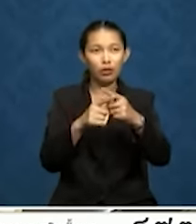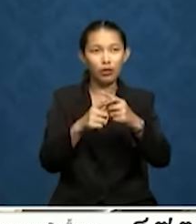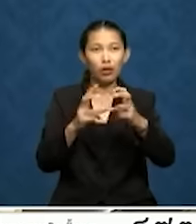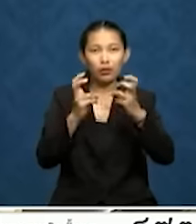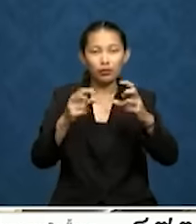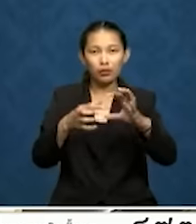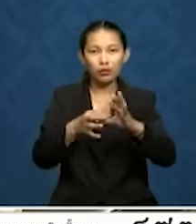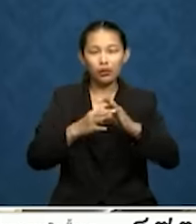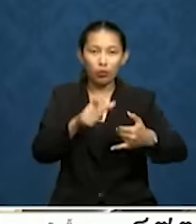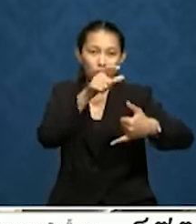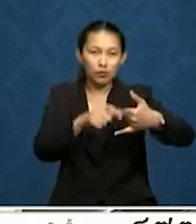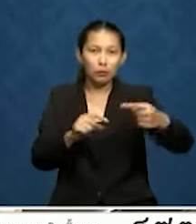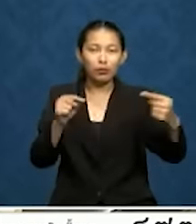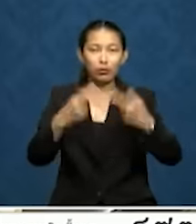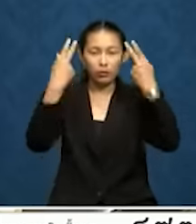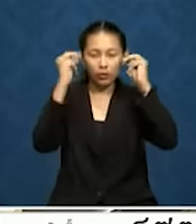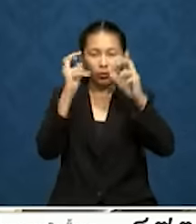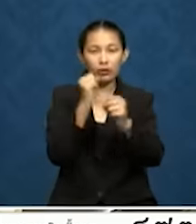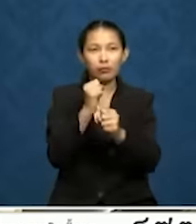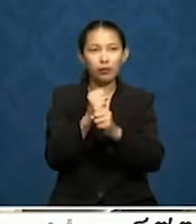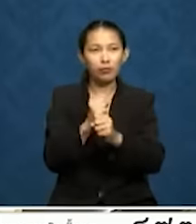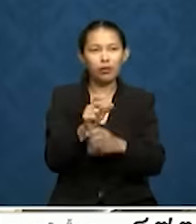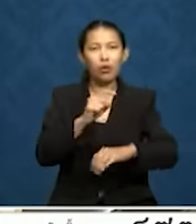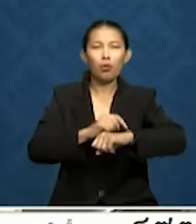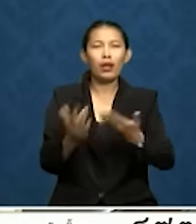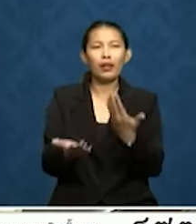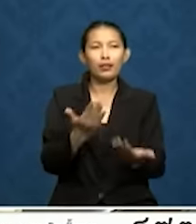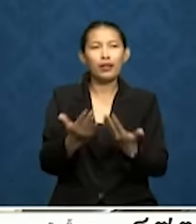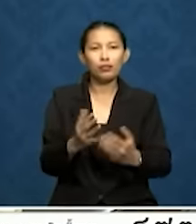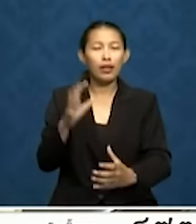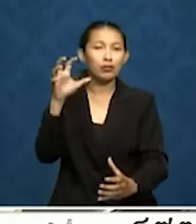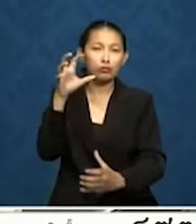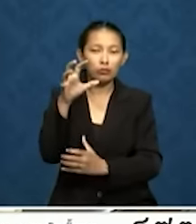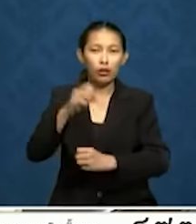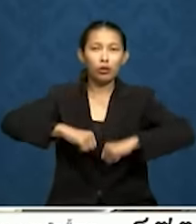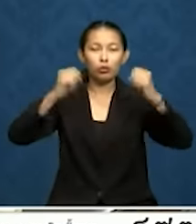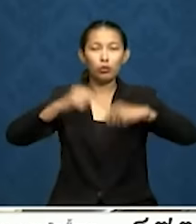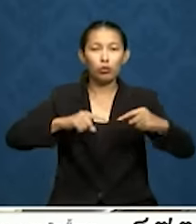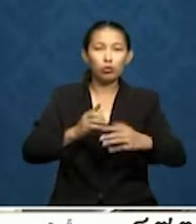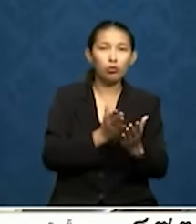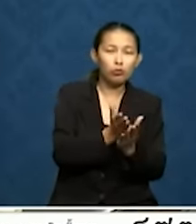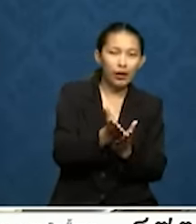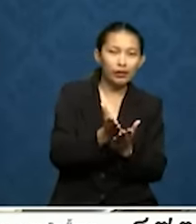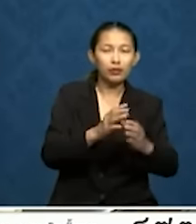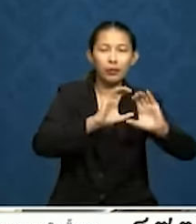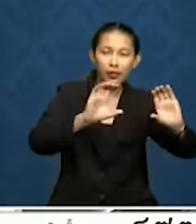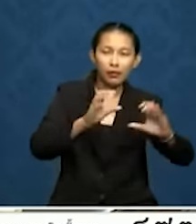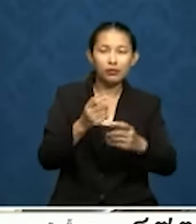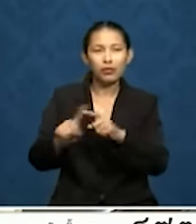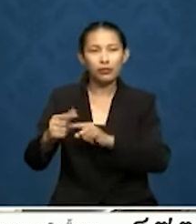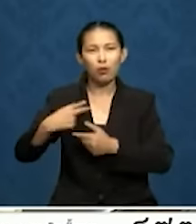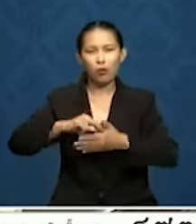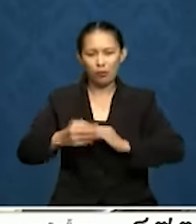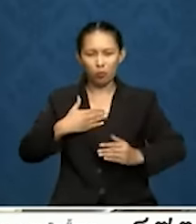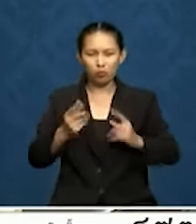บุคคลที่สมควรจะดำรงตำแหน่งเป็นนายกรัฐมนตรีเรื่องเวลาอย่างไรก็คงต้องเป็นข้อตกลงกันระหว่างวิปรัฐบาลกับวิปฝ่ายค้านซึ่งผมไม่ได้อยู่ในบทสนทนานั้นก็ขอไม่ก้